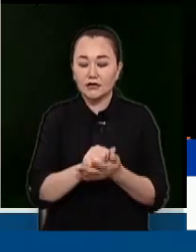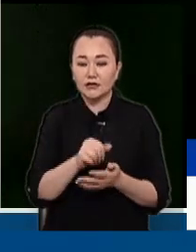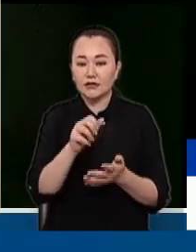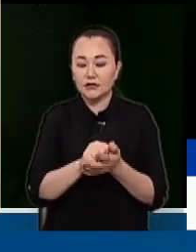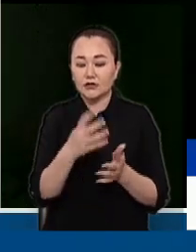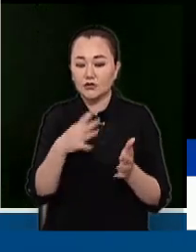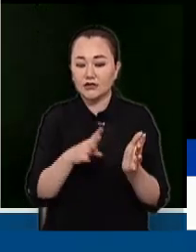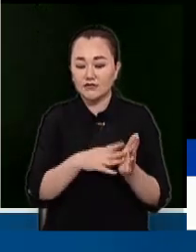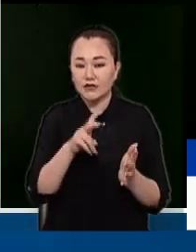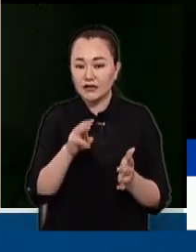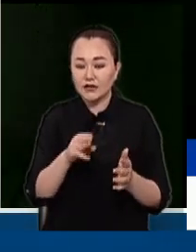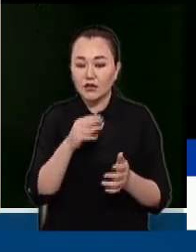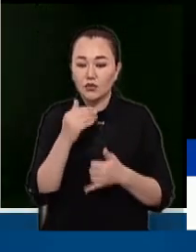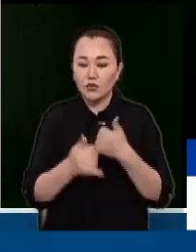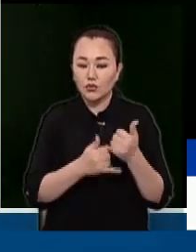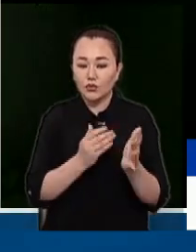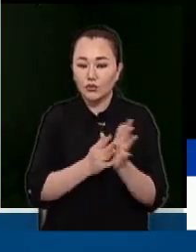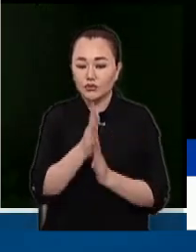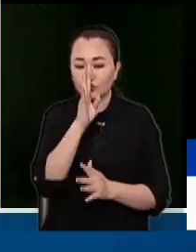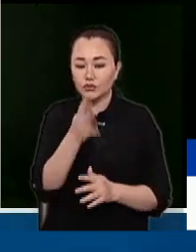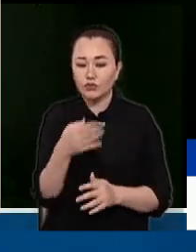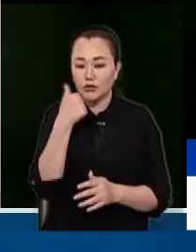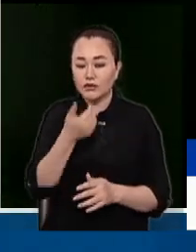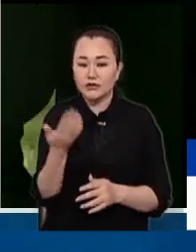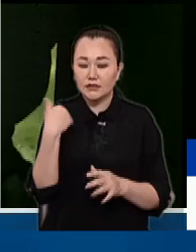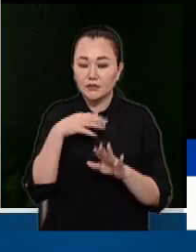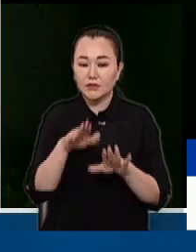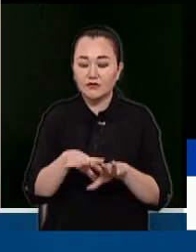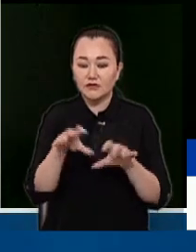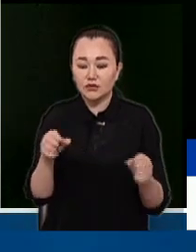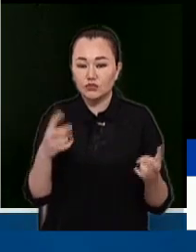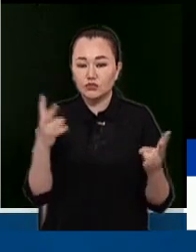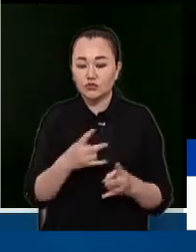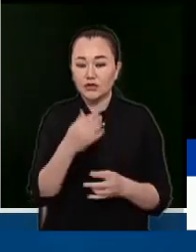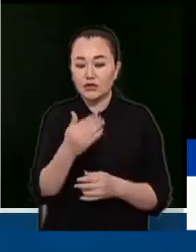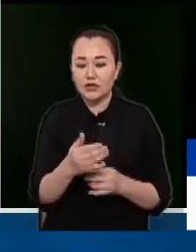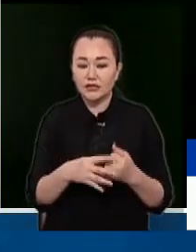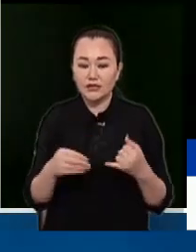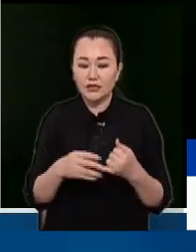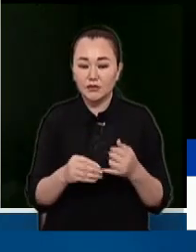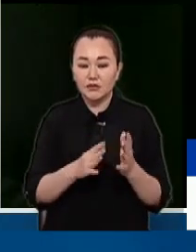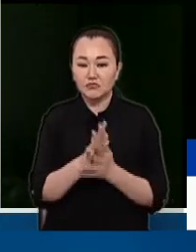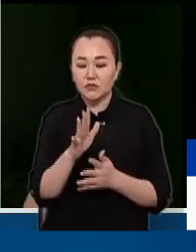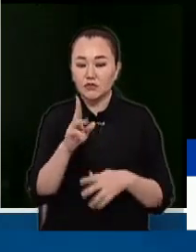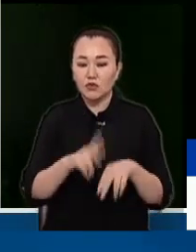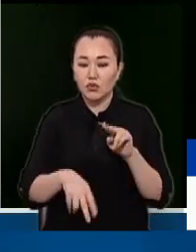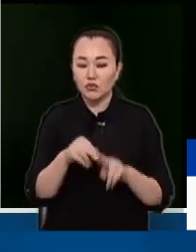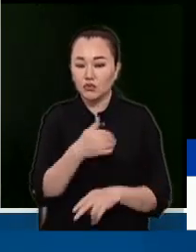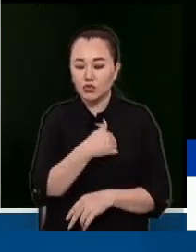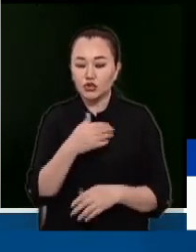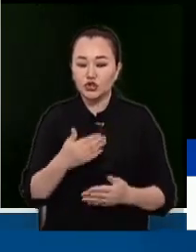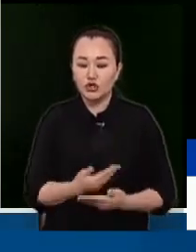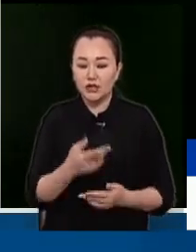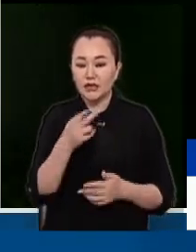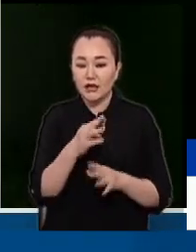лет, выращивали сельхозкультуры, но 4 года назад местным властям понадобились их оросительные земли под строительство жилья